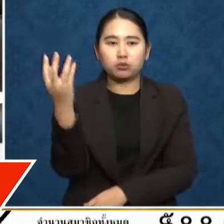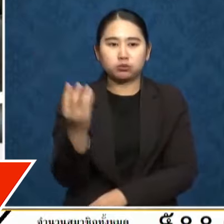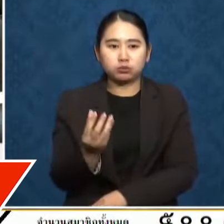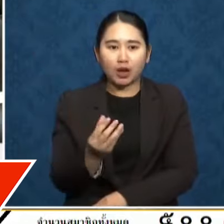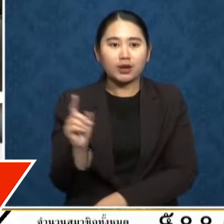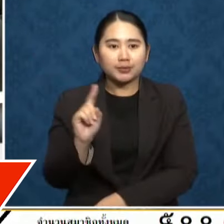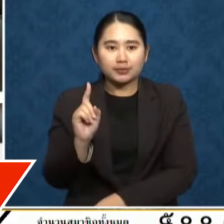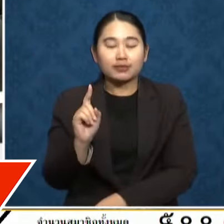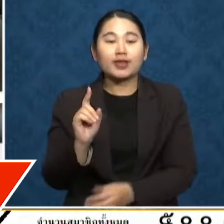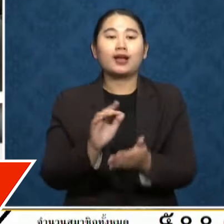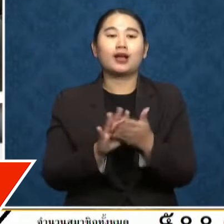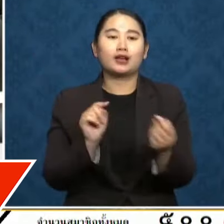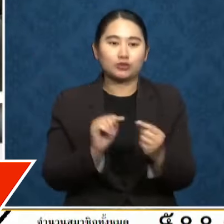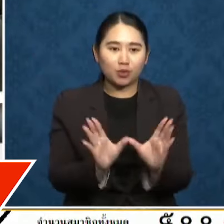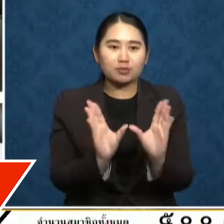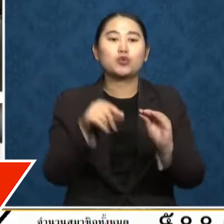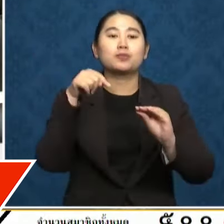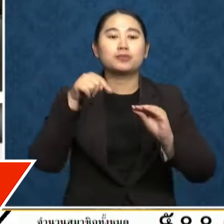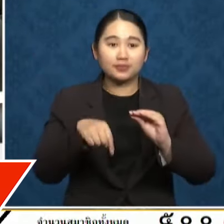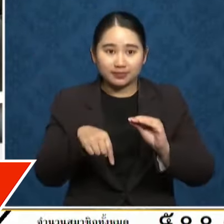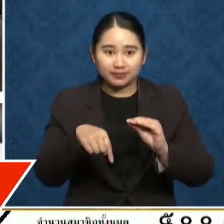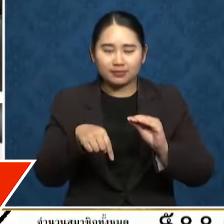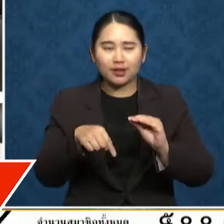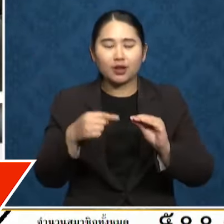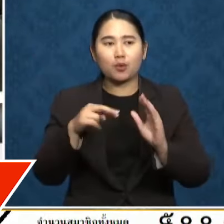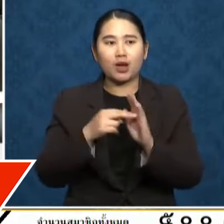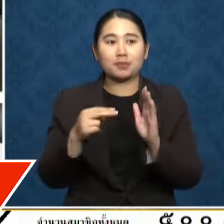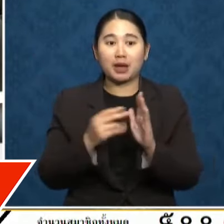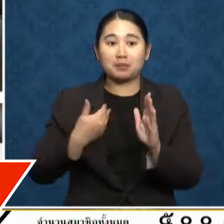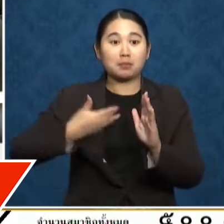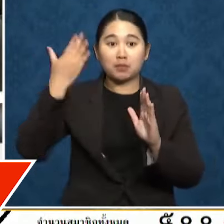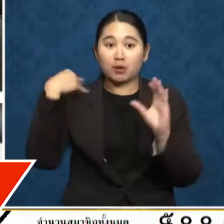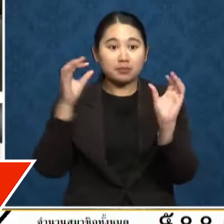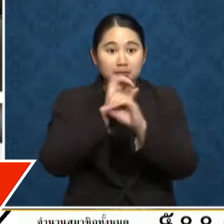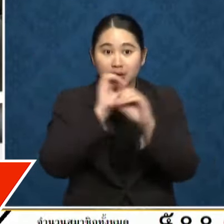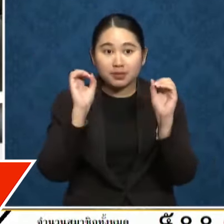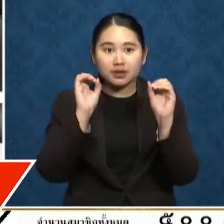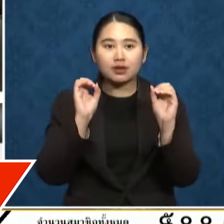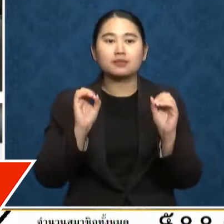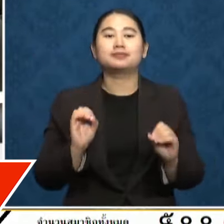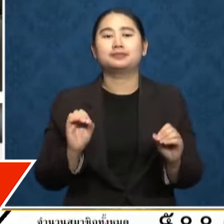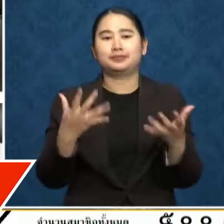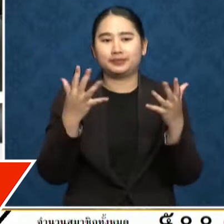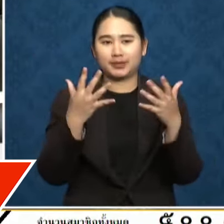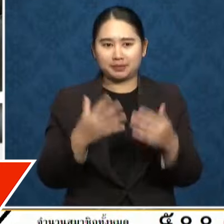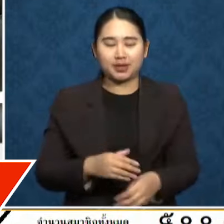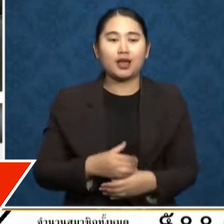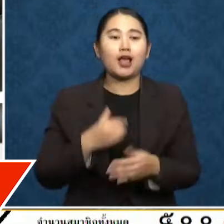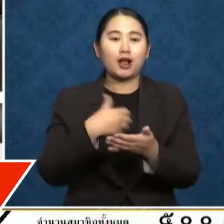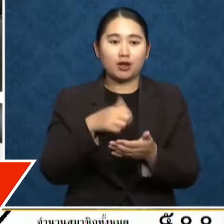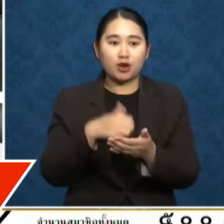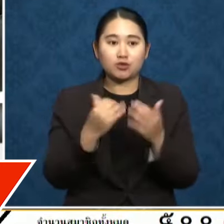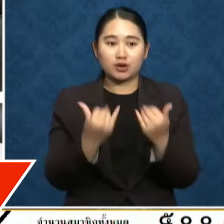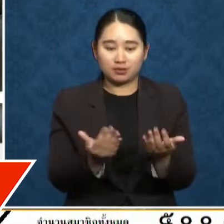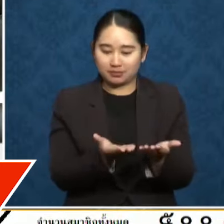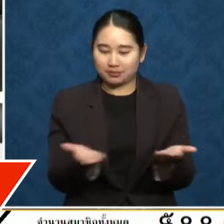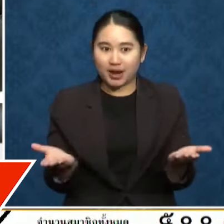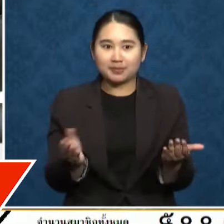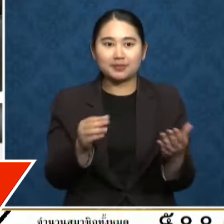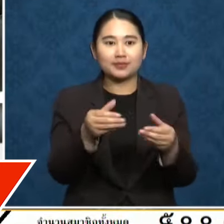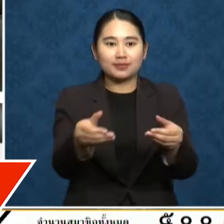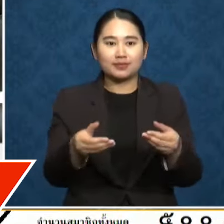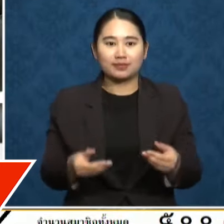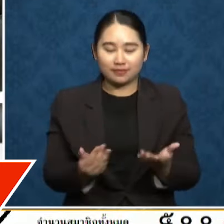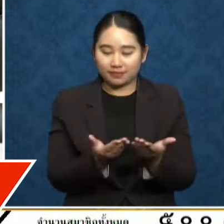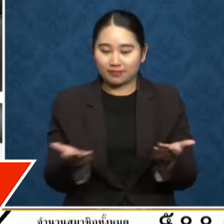ฟ้าแล้วก็ลงมาอยู่ในสภาแห่งนี้โดยที่ไม่เคยมีการศึกษาได้ๆมาก่อนทั้งทั้งที่ในมอผมมีรายงาน